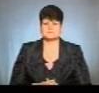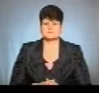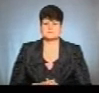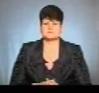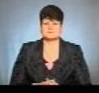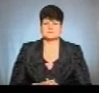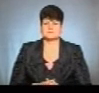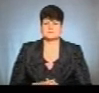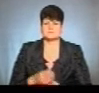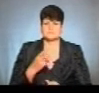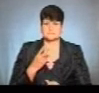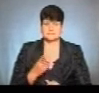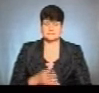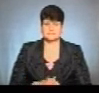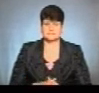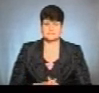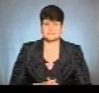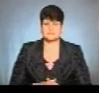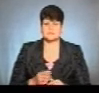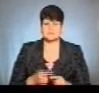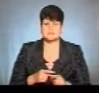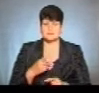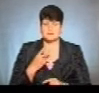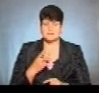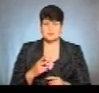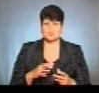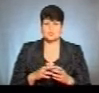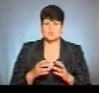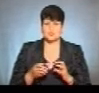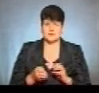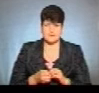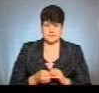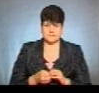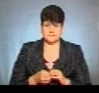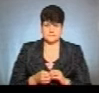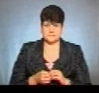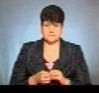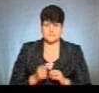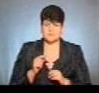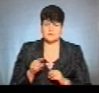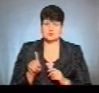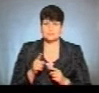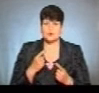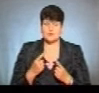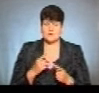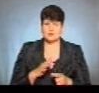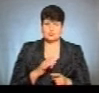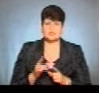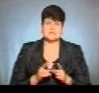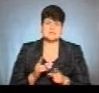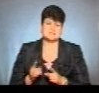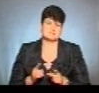раз цю соціологію. Ось бачимо ми ці результати. І про те, що ми говорили, що відбулися